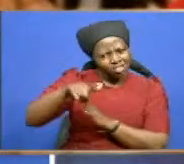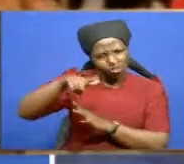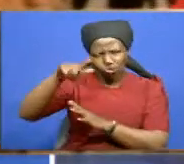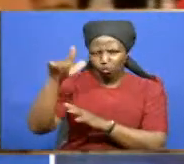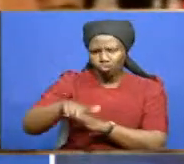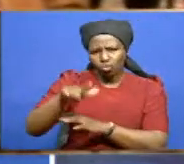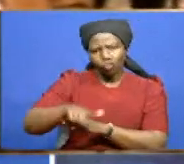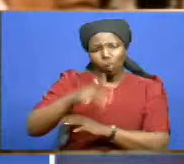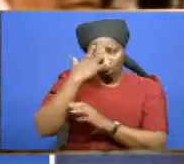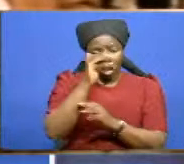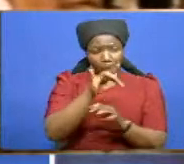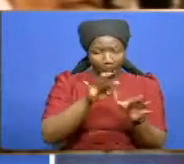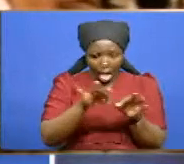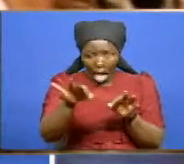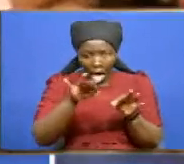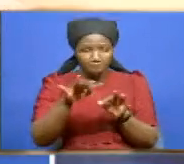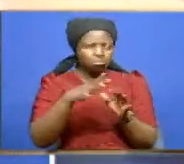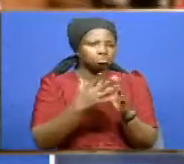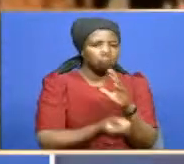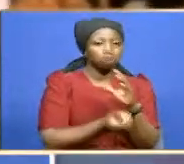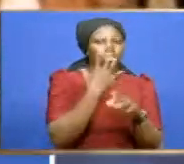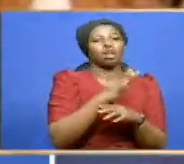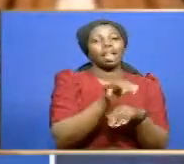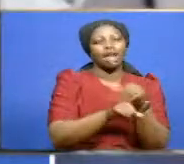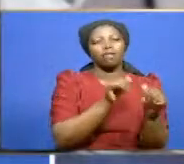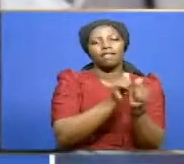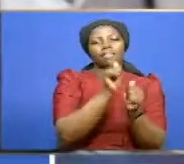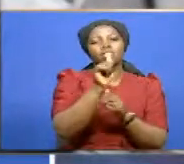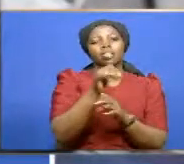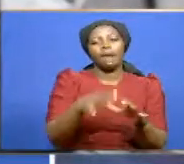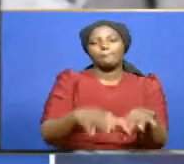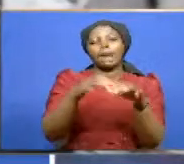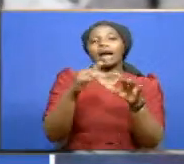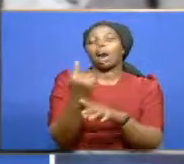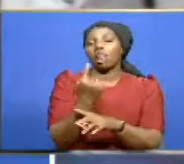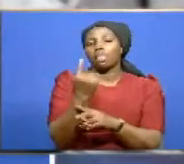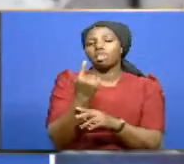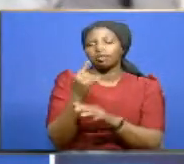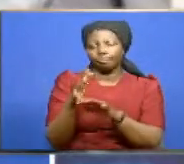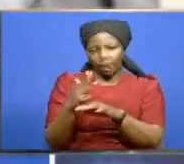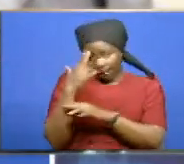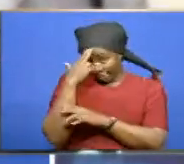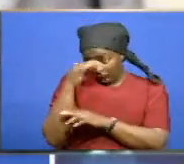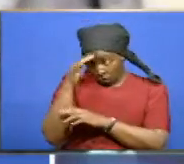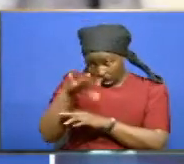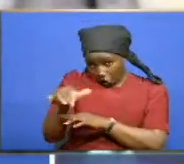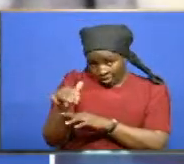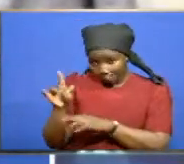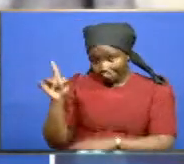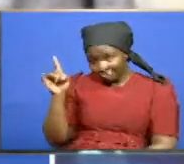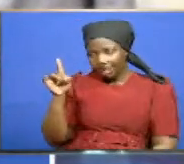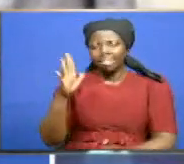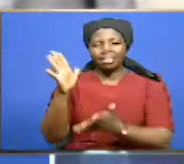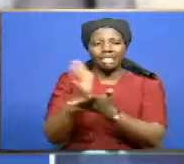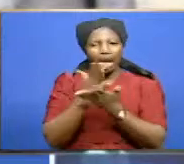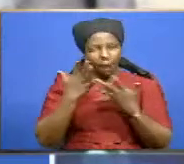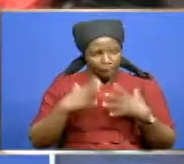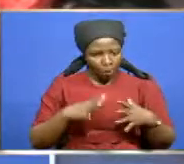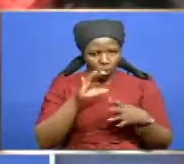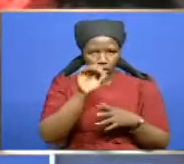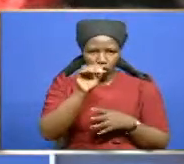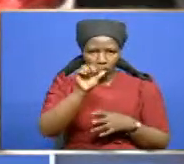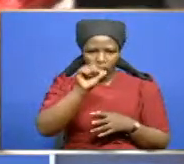mahindi limekuwa likizalisha mahindi ya takriban mifuko 15. Katika kaunti ndogo ya Narok, baadhi ya watu wa jamii ya Ogiek